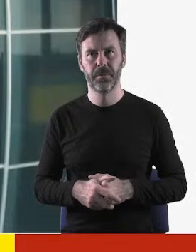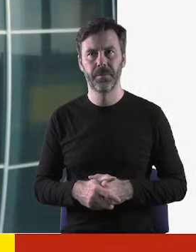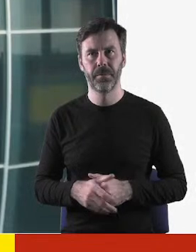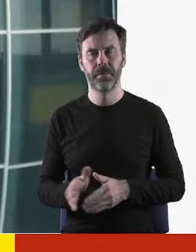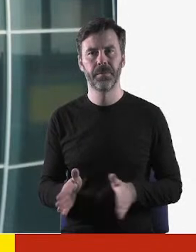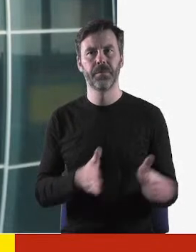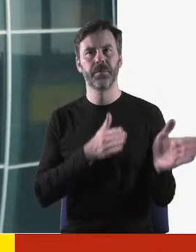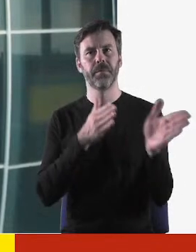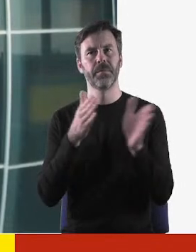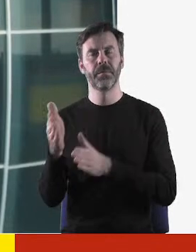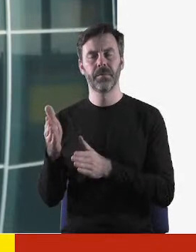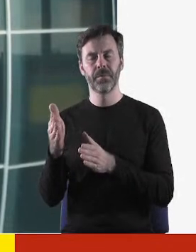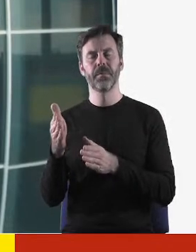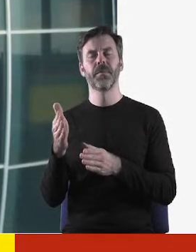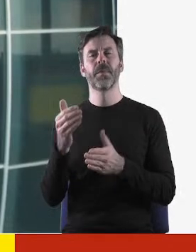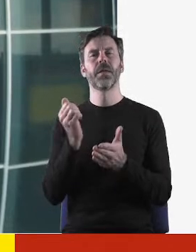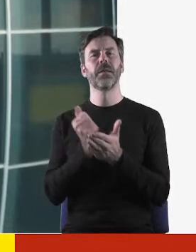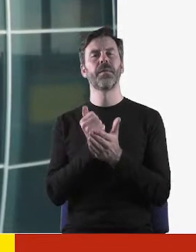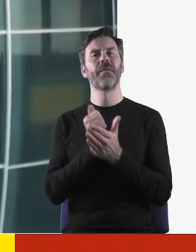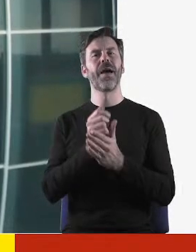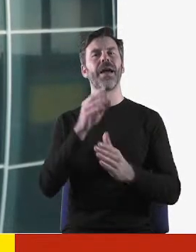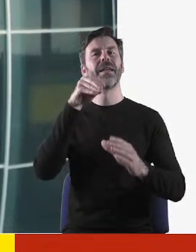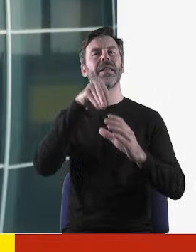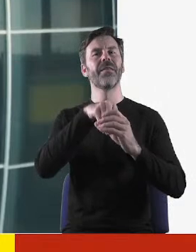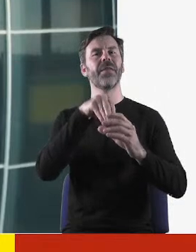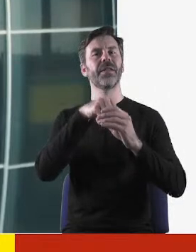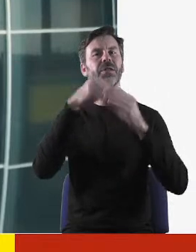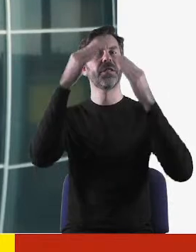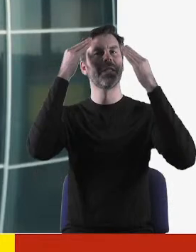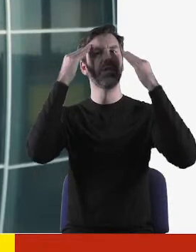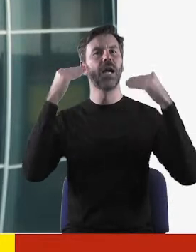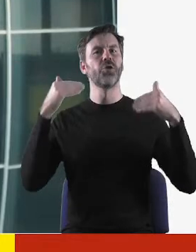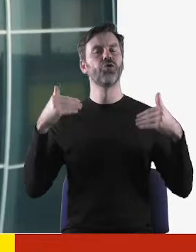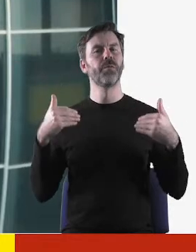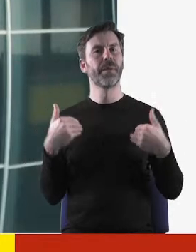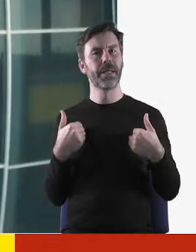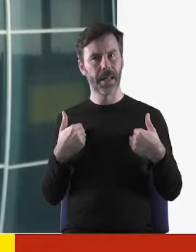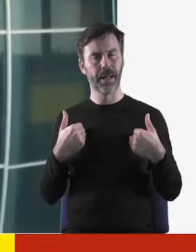inwestycją psychiatryczną, czyli inwestycją w szpital w